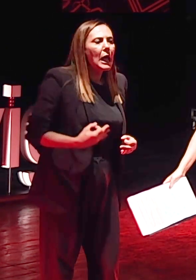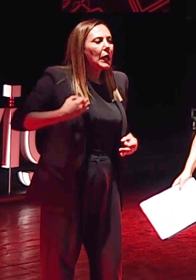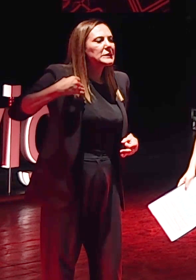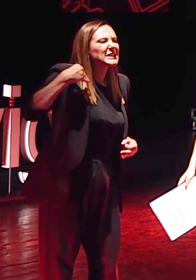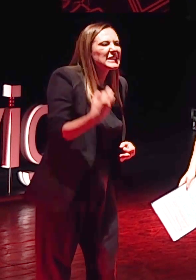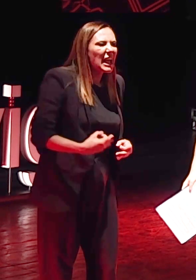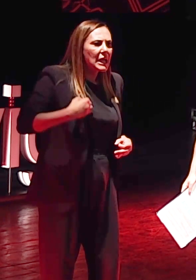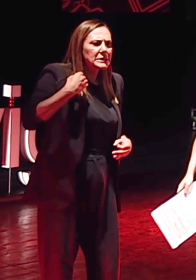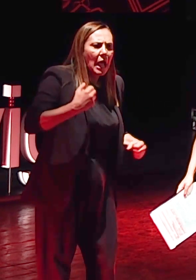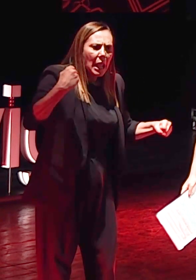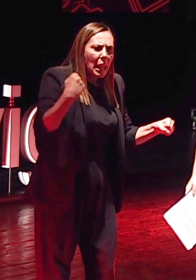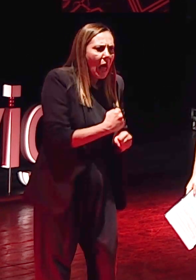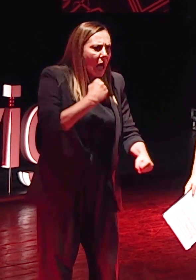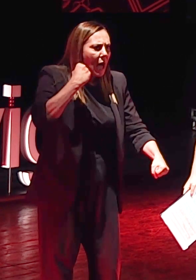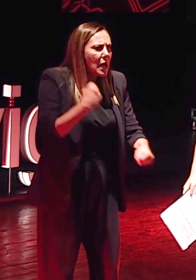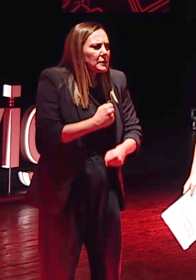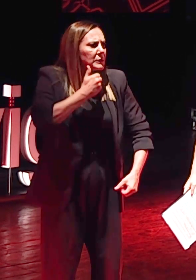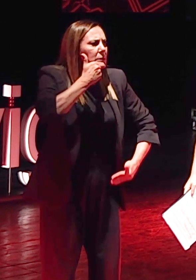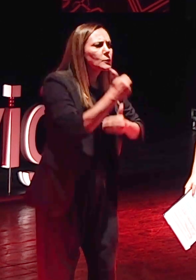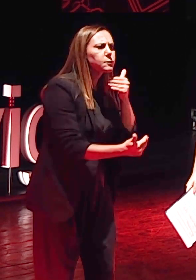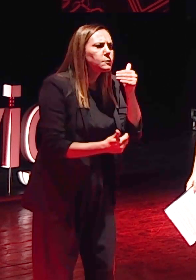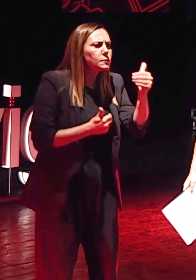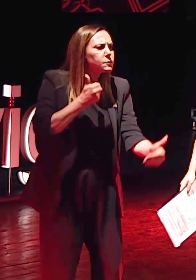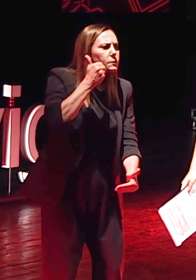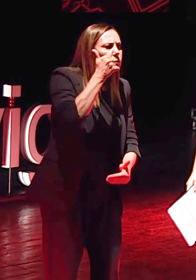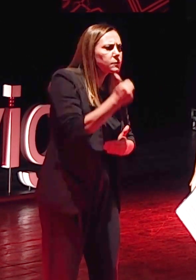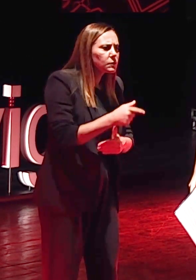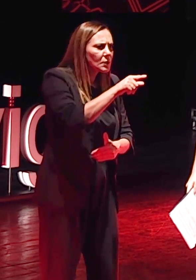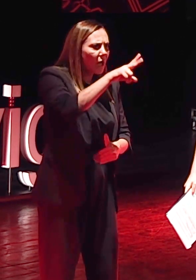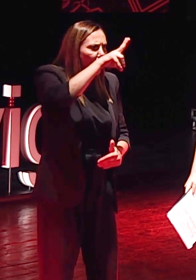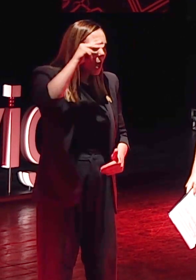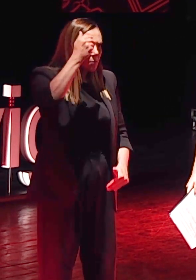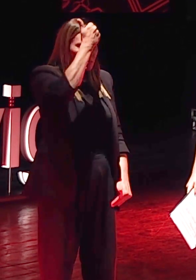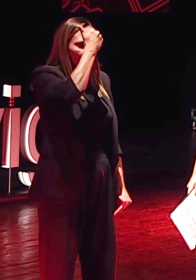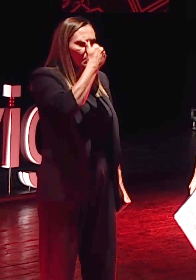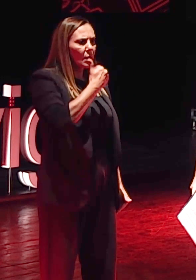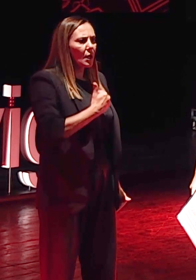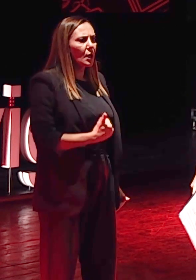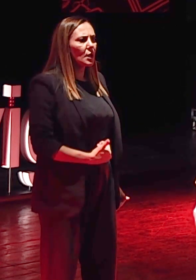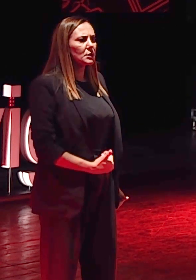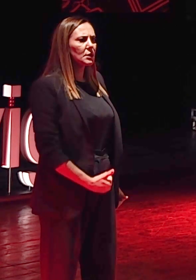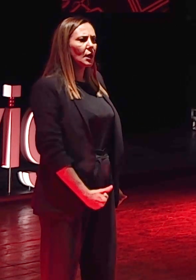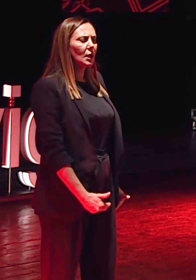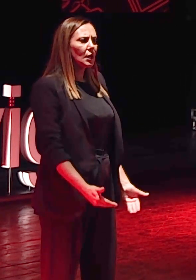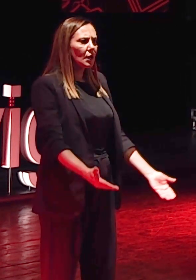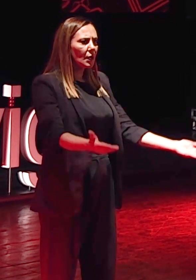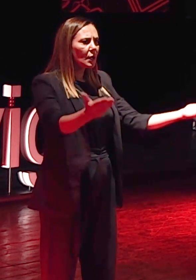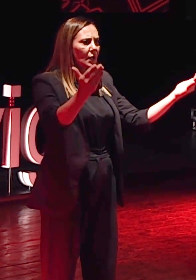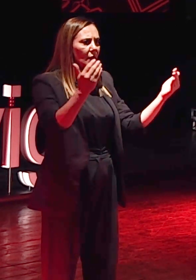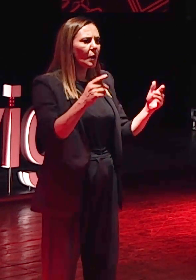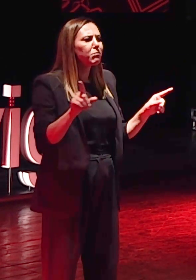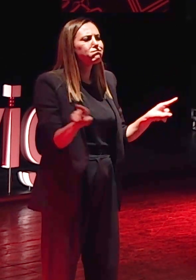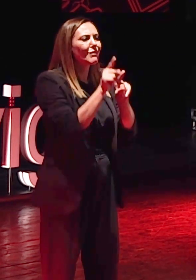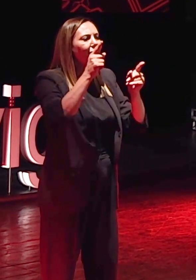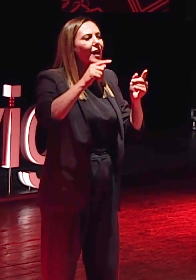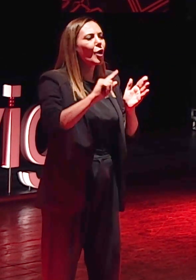work in progress siete riconosciuti a metà è come se sulla vostra carta